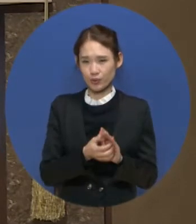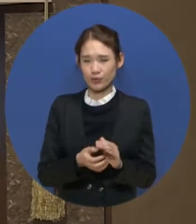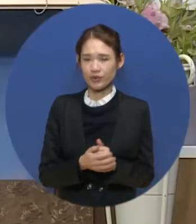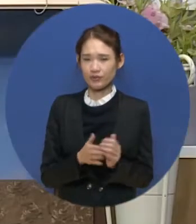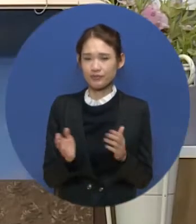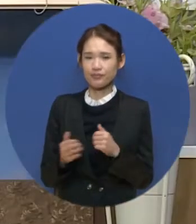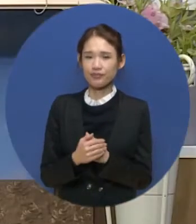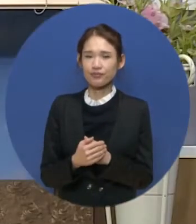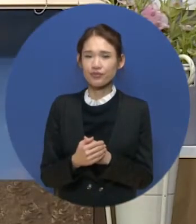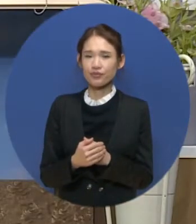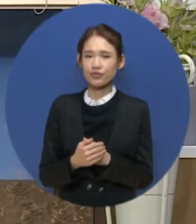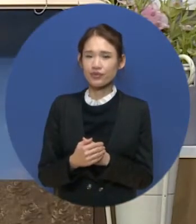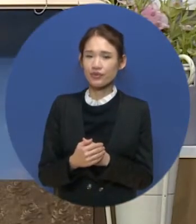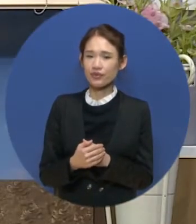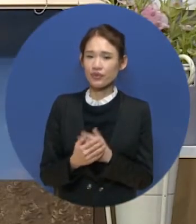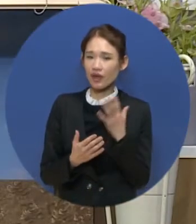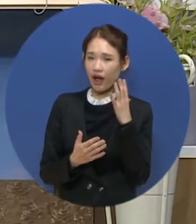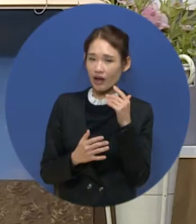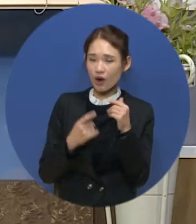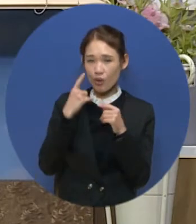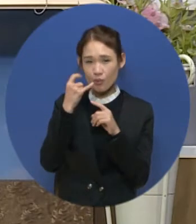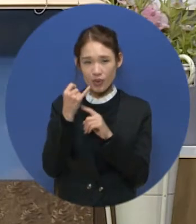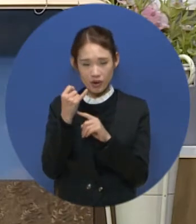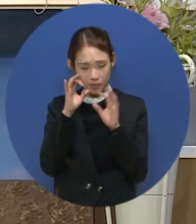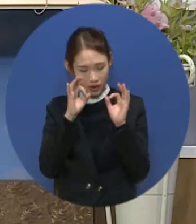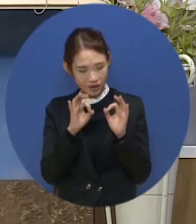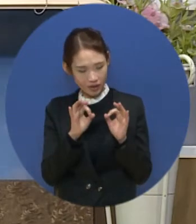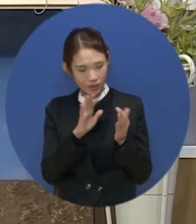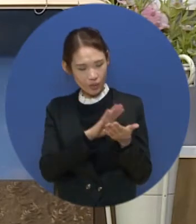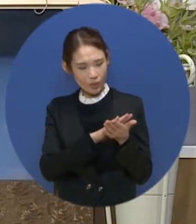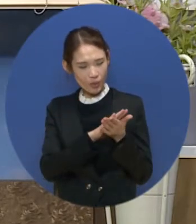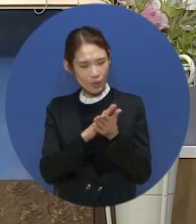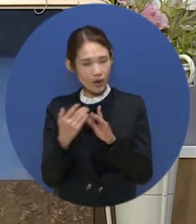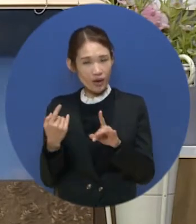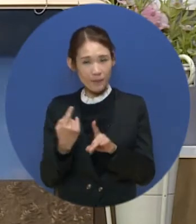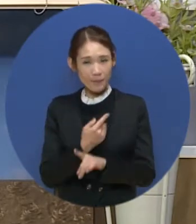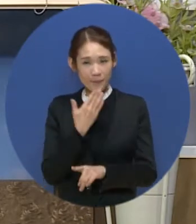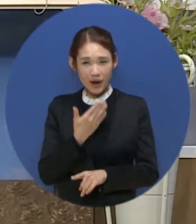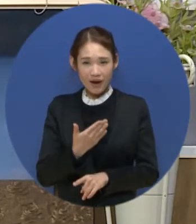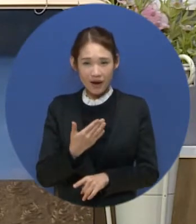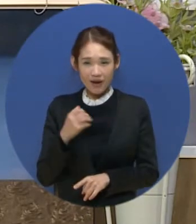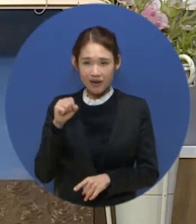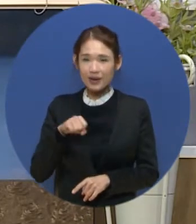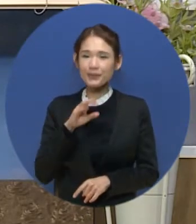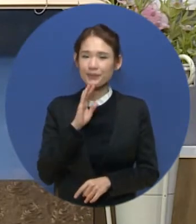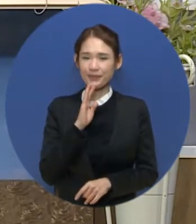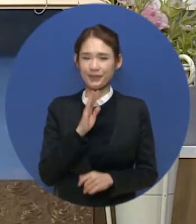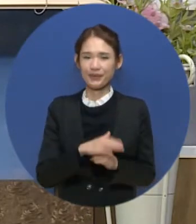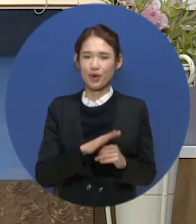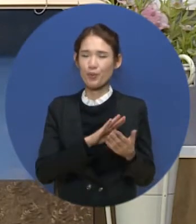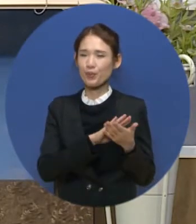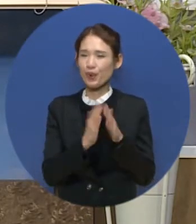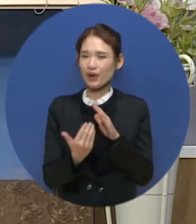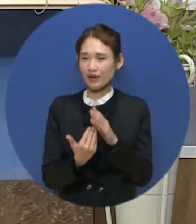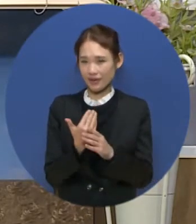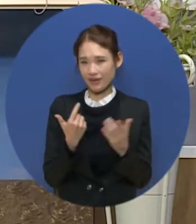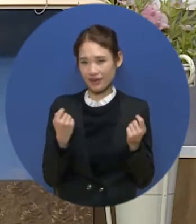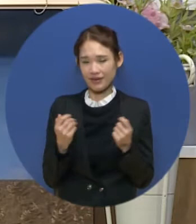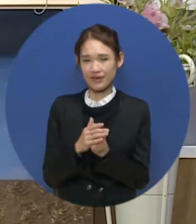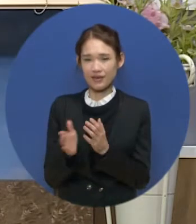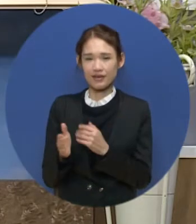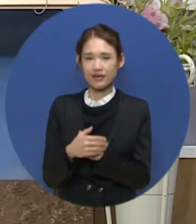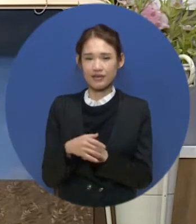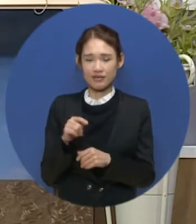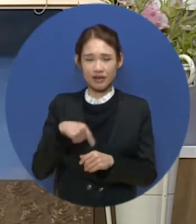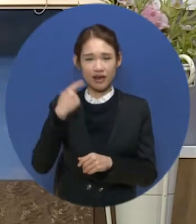또그 어머니를 봤을 때도 좀 네. 뭔가 달라짐을 느꼈나 봐요, 그 아이가. 그렇죠. 네, 변화가 생긴 거죠. 네. 그리고 이제